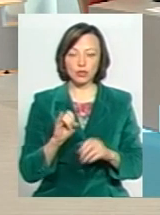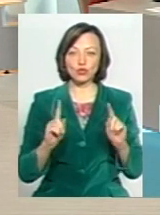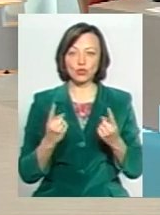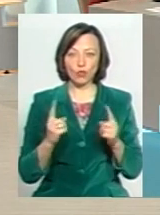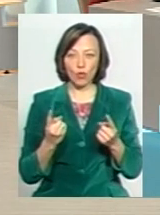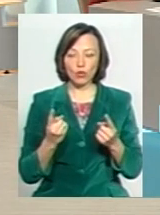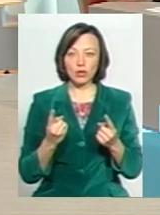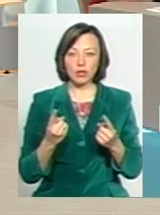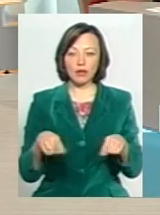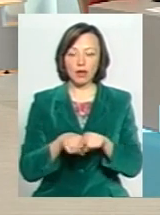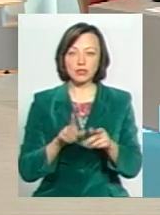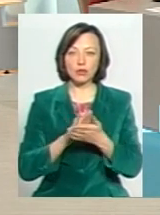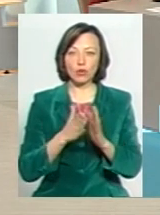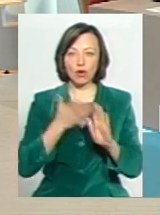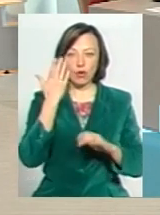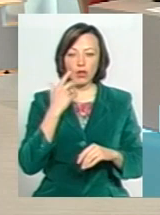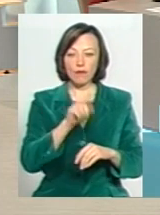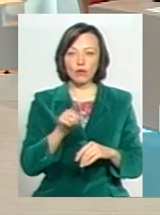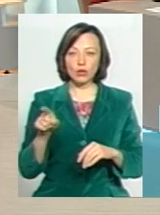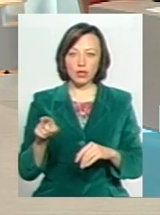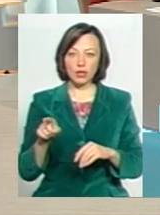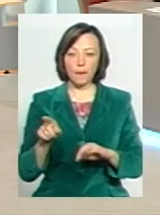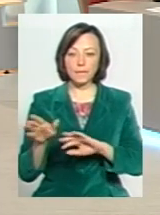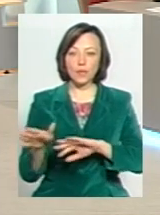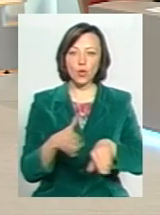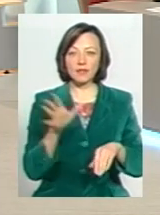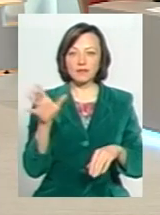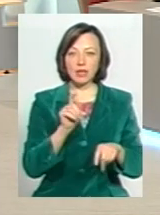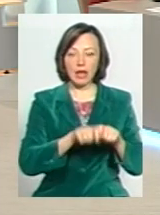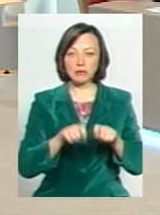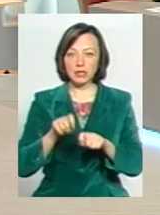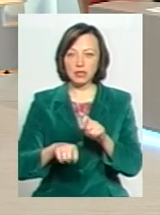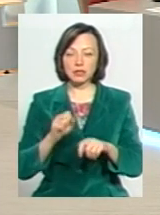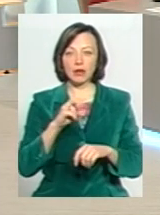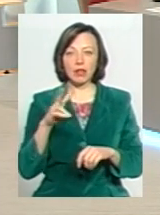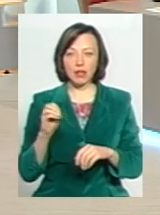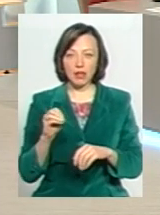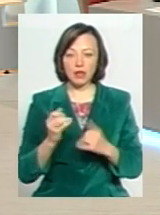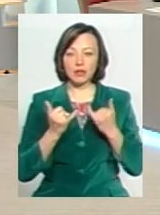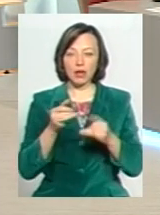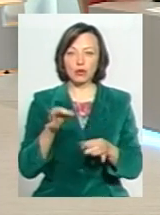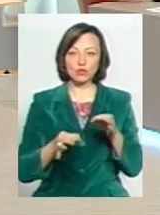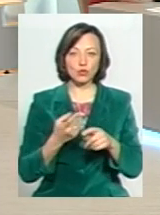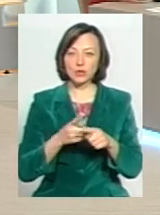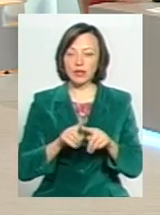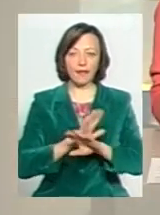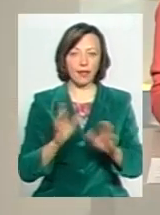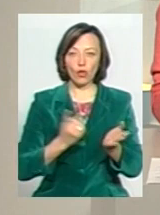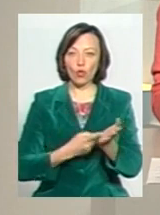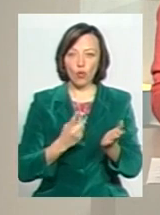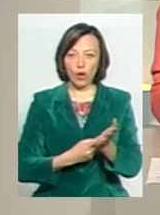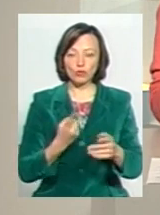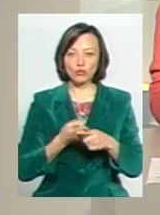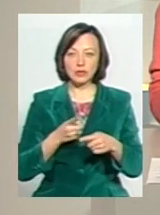чому складається ситуація, коли вони пройшли всі експертизи, так, але при цьому для суду це не є доказом для того,